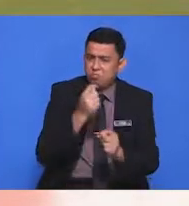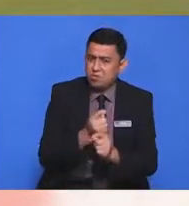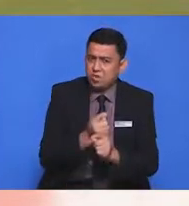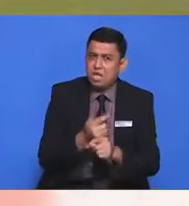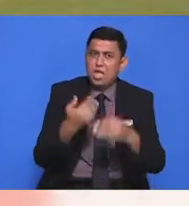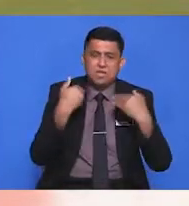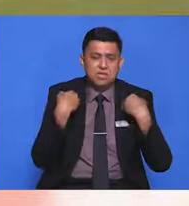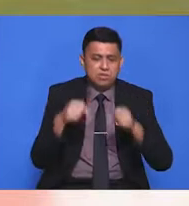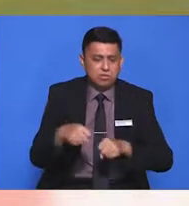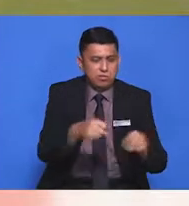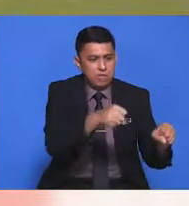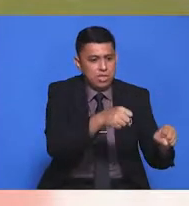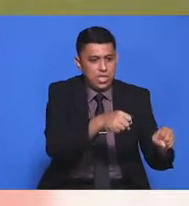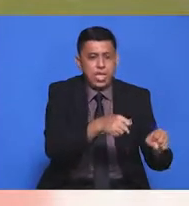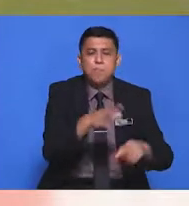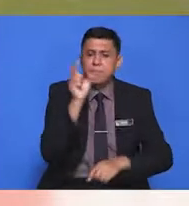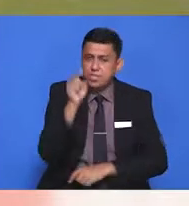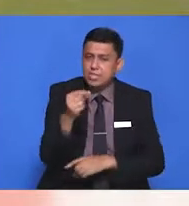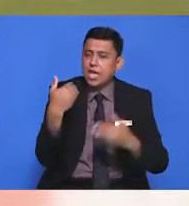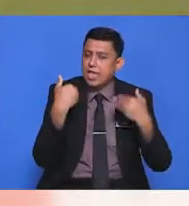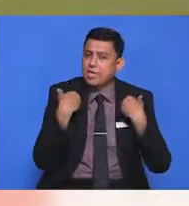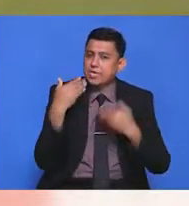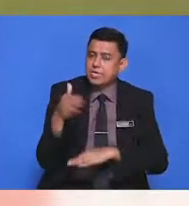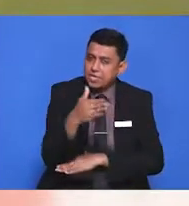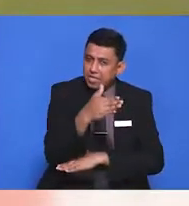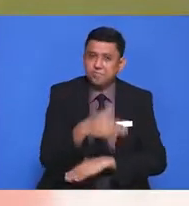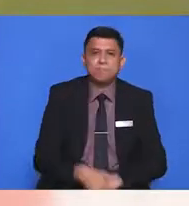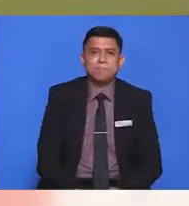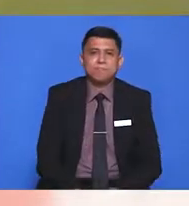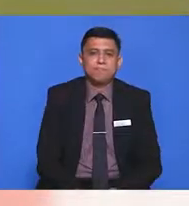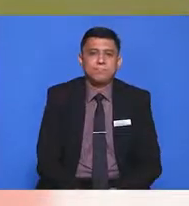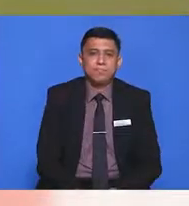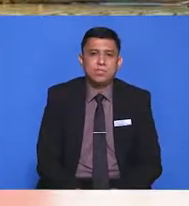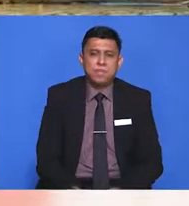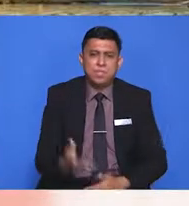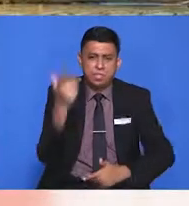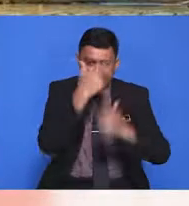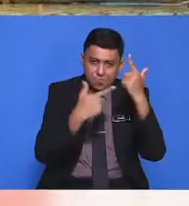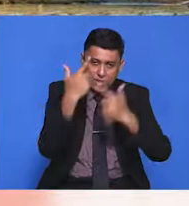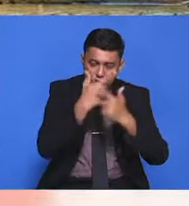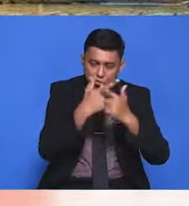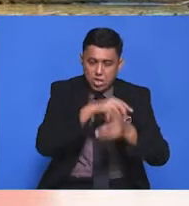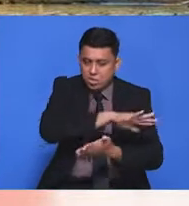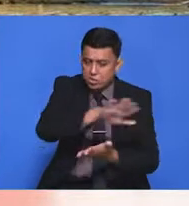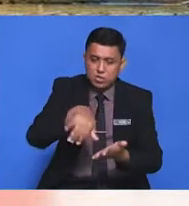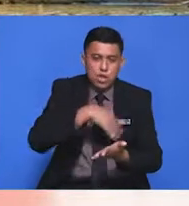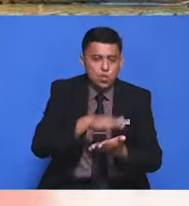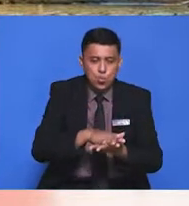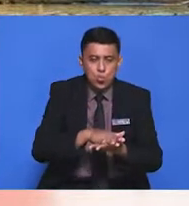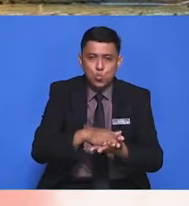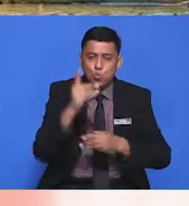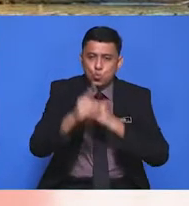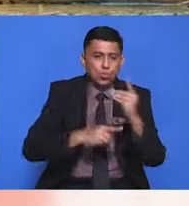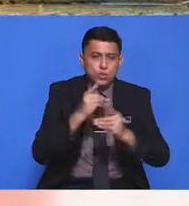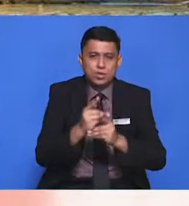ada sungai, di situ ada ikan murid-murid. Sungai Irrawaddy ini menjadi tarikan pelancong dari seluruh dunia. Kegiatan pelancongan